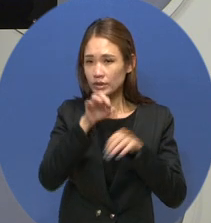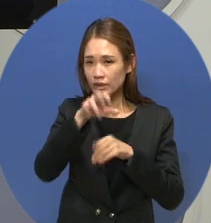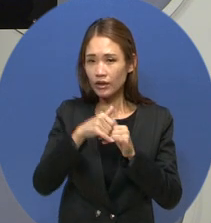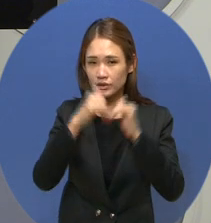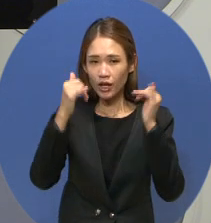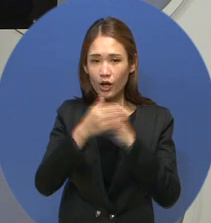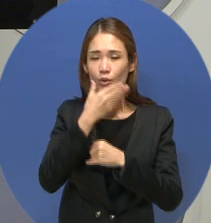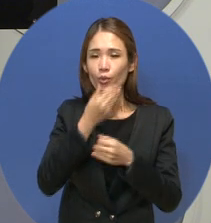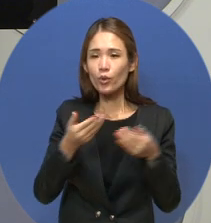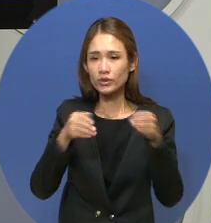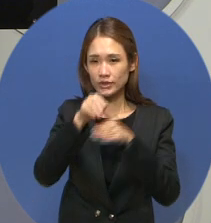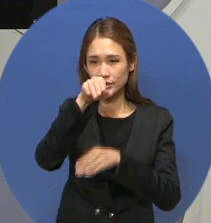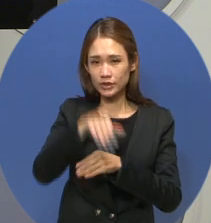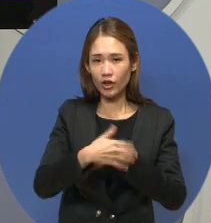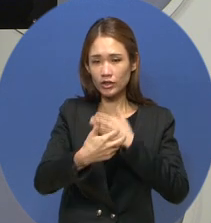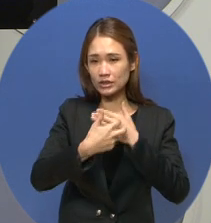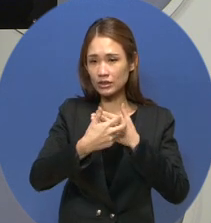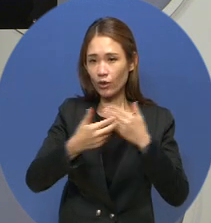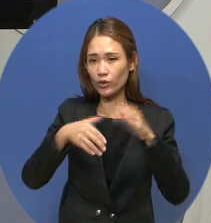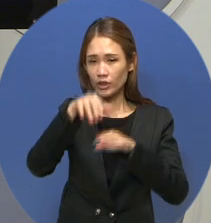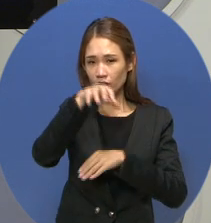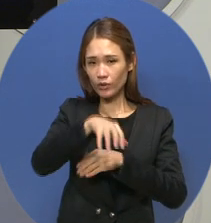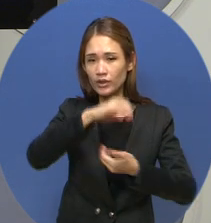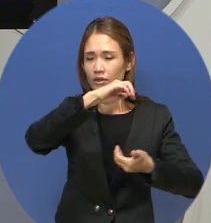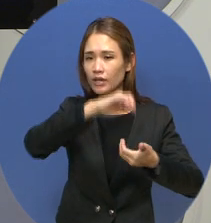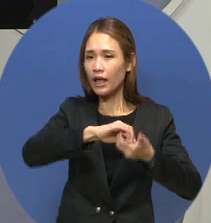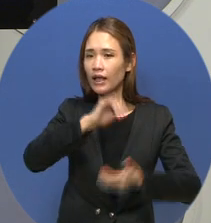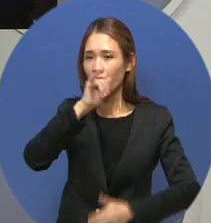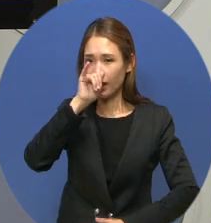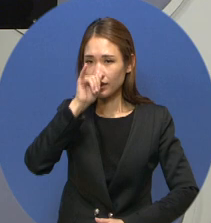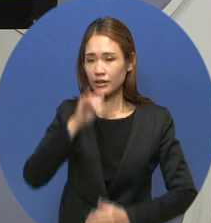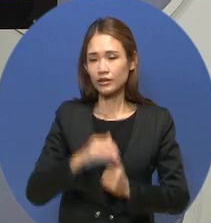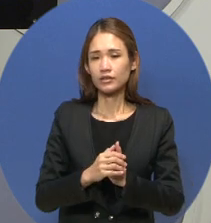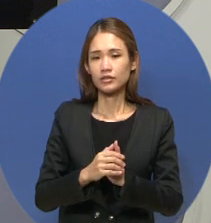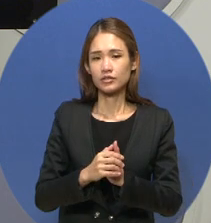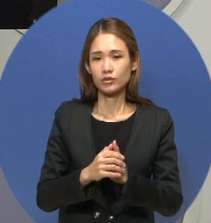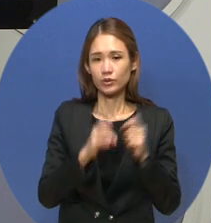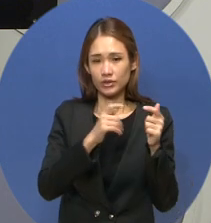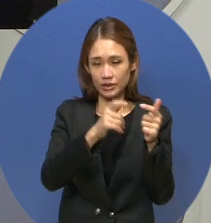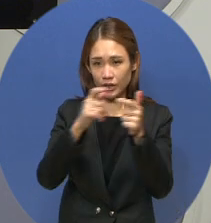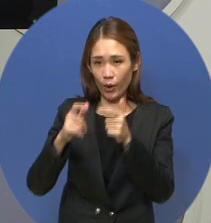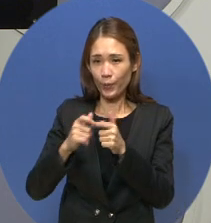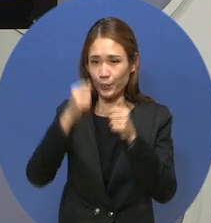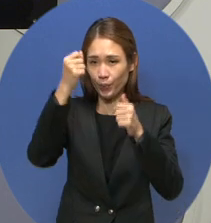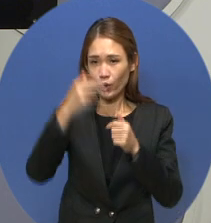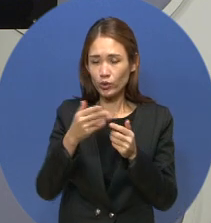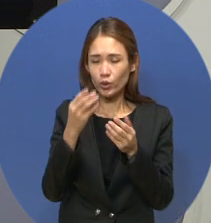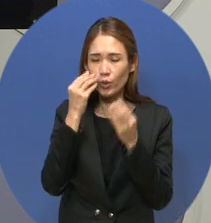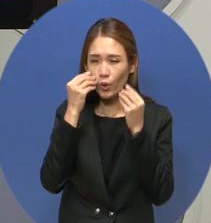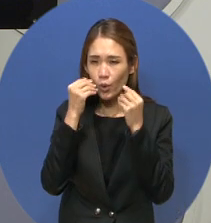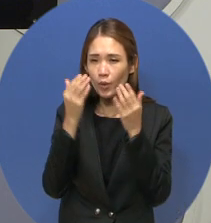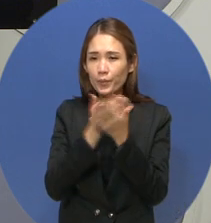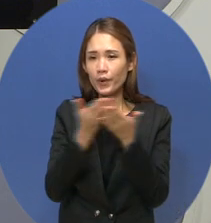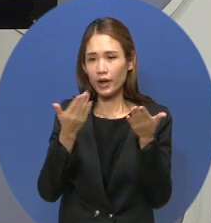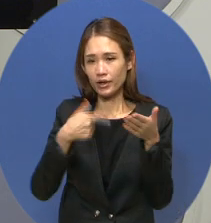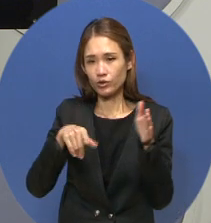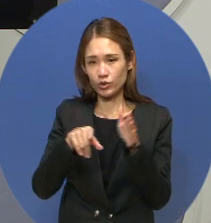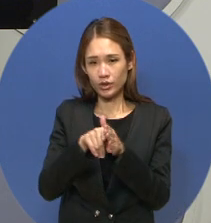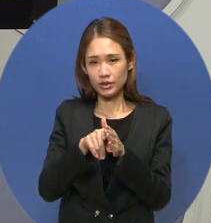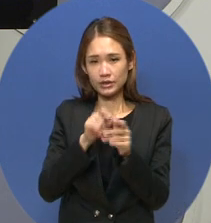사회복지시설 의료기관으로 대상을 한정하는 데요 또한 지역별로 번호를 고르게 배분 하기 위해